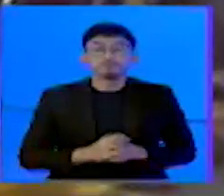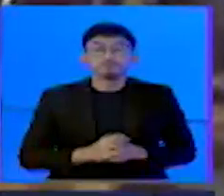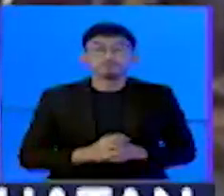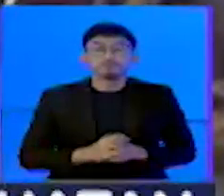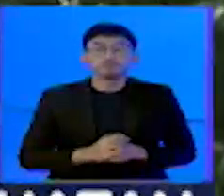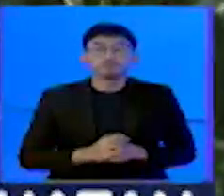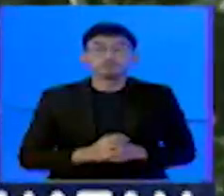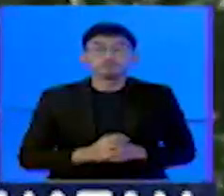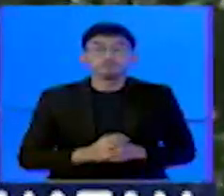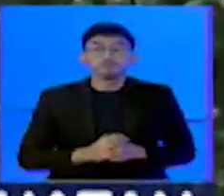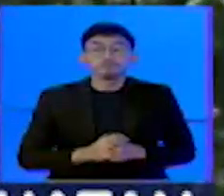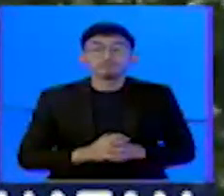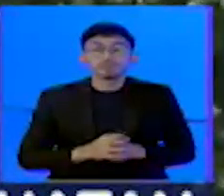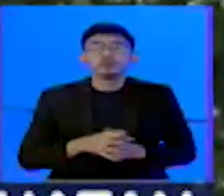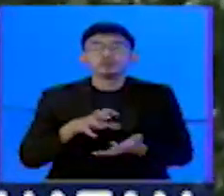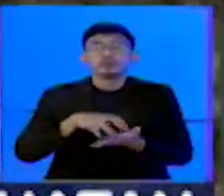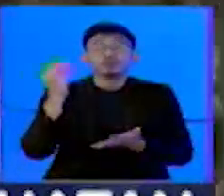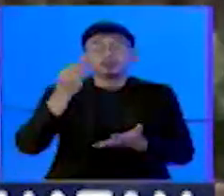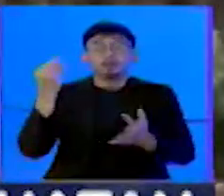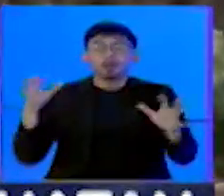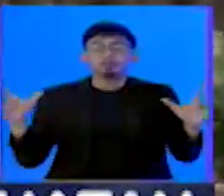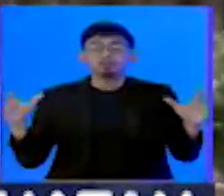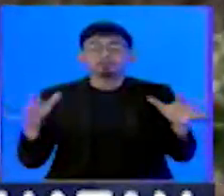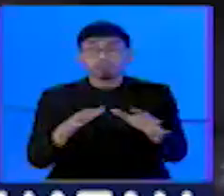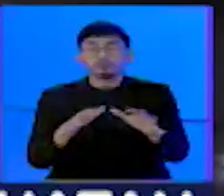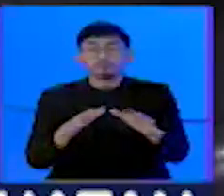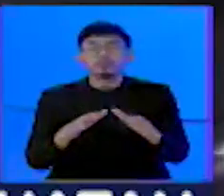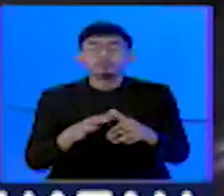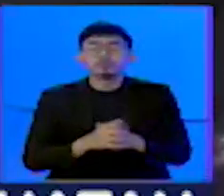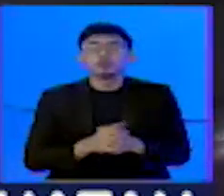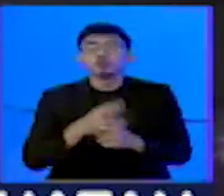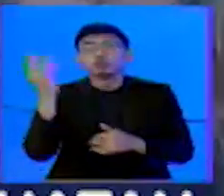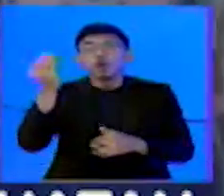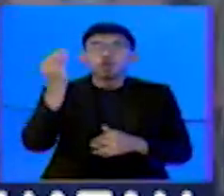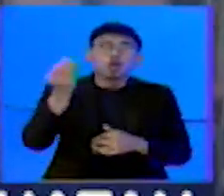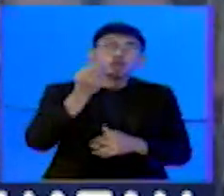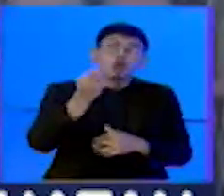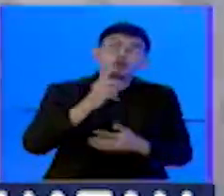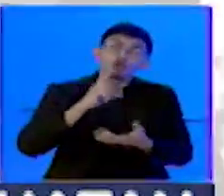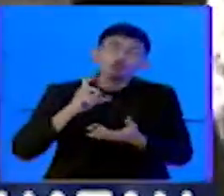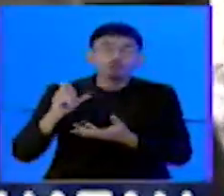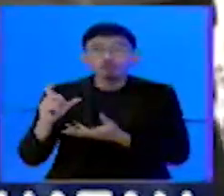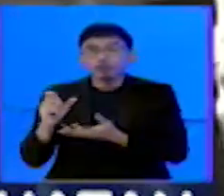Sementara tempat wisata sendiri mulai diramaikan wisatawan. Mereka asik berkeliling dan berfoto-foto di sejumlah sudut.